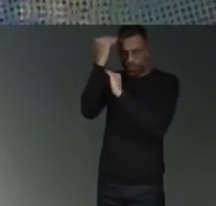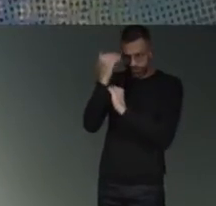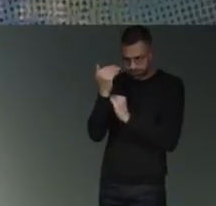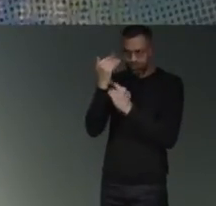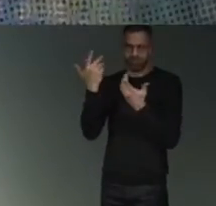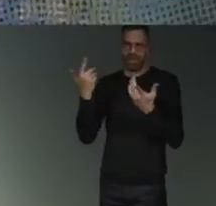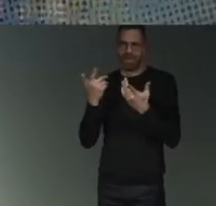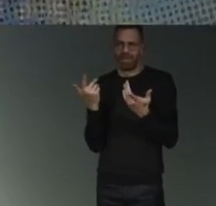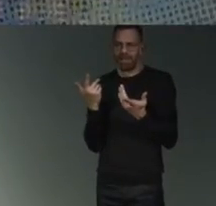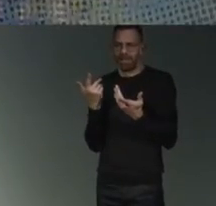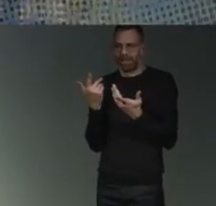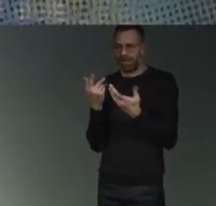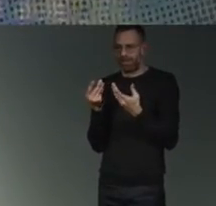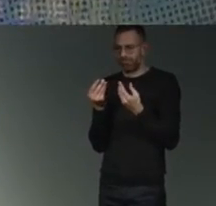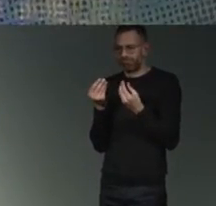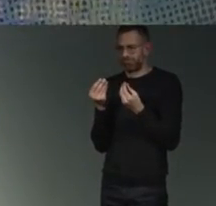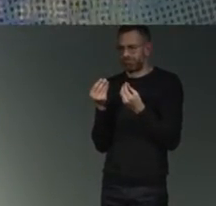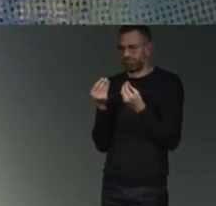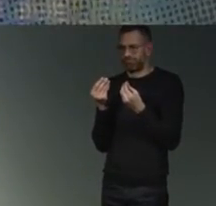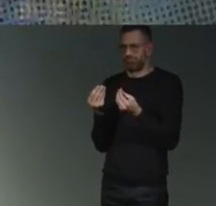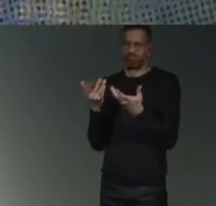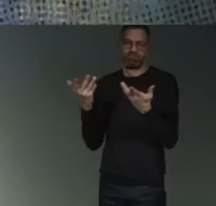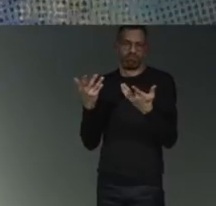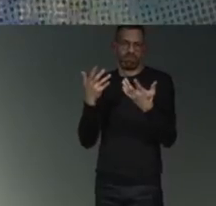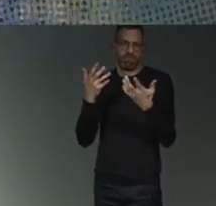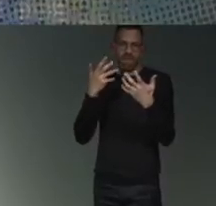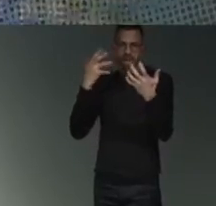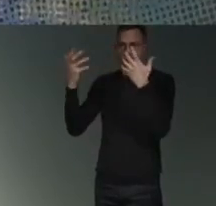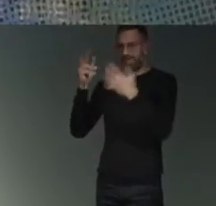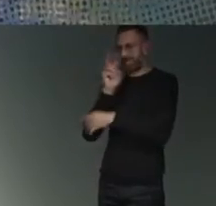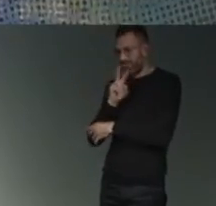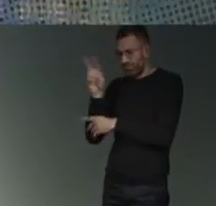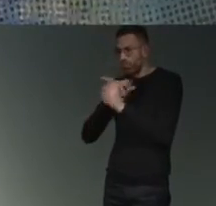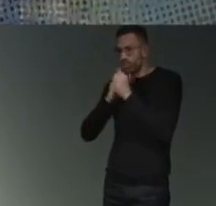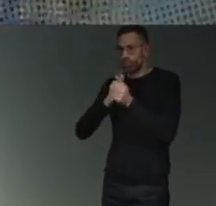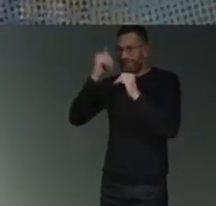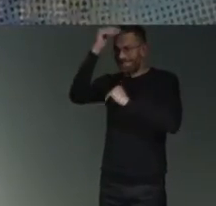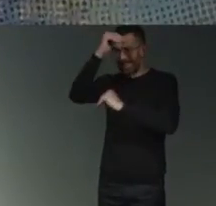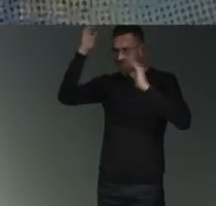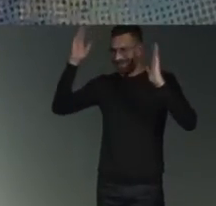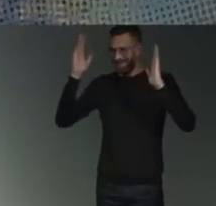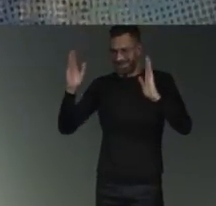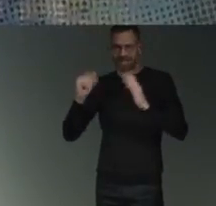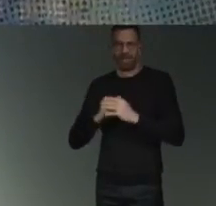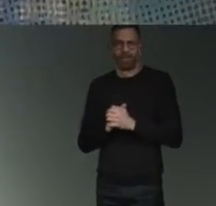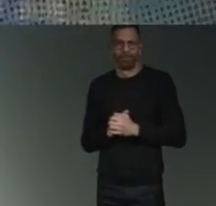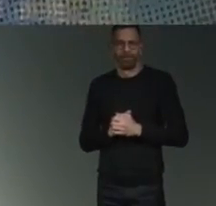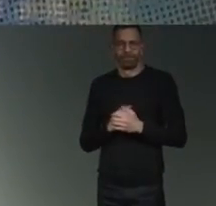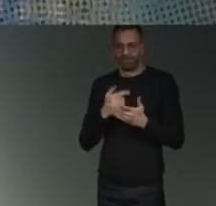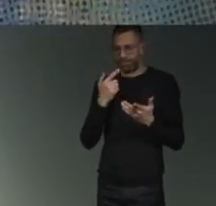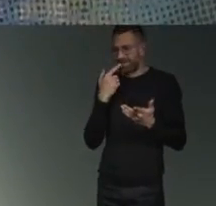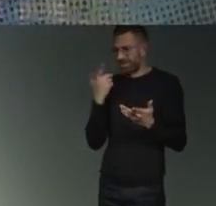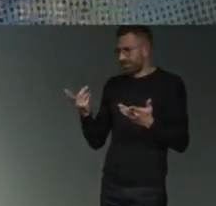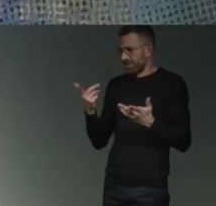qui donnent à voir le paysage selon un cadrage, c'est-à-dire qu'on s'introduit dans ces